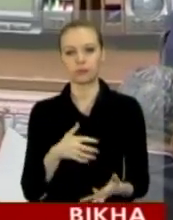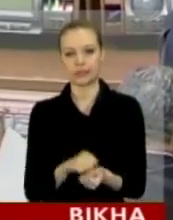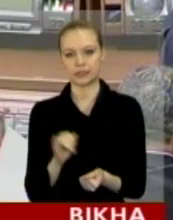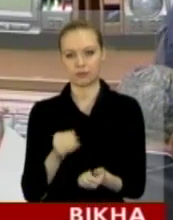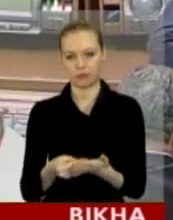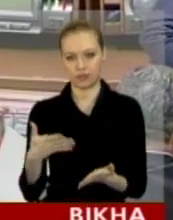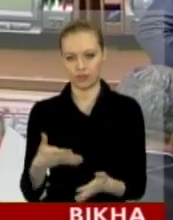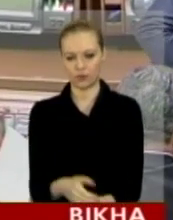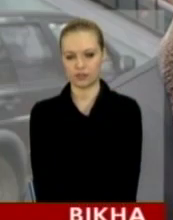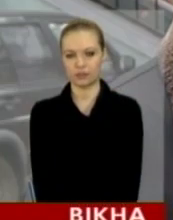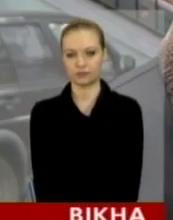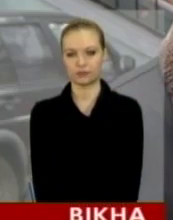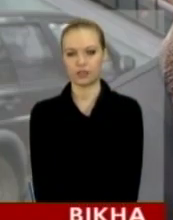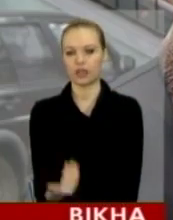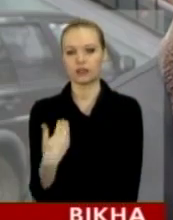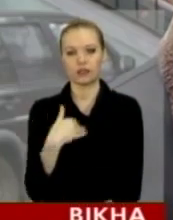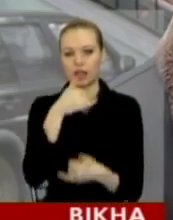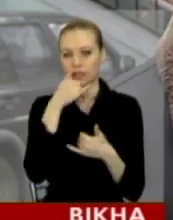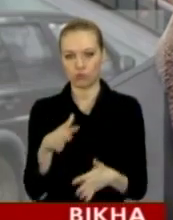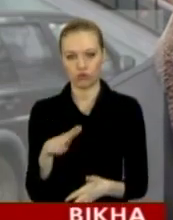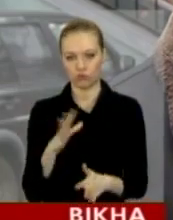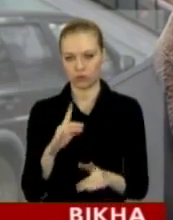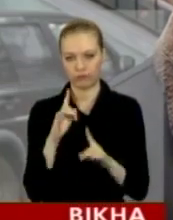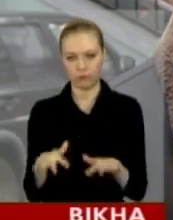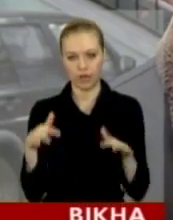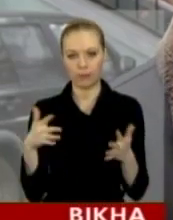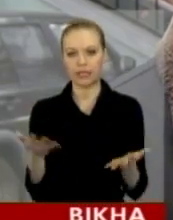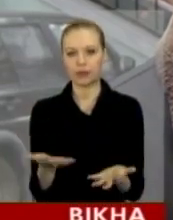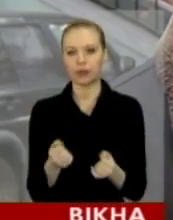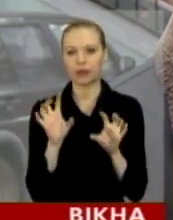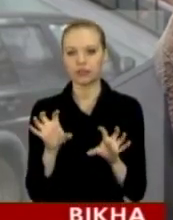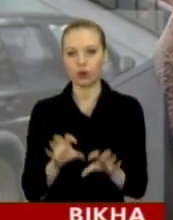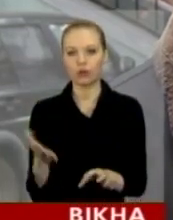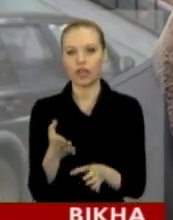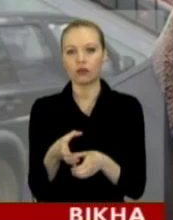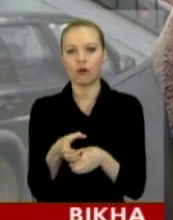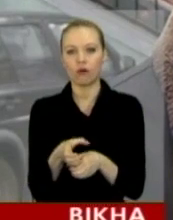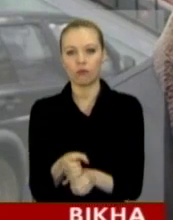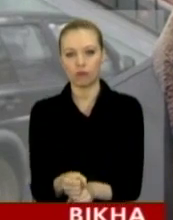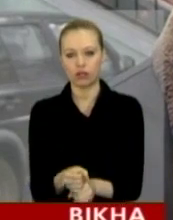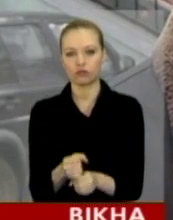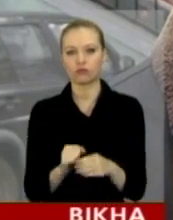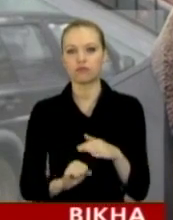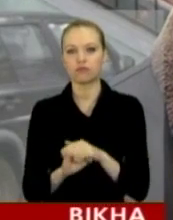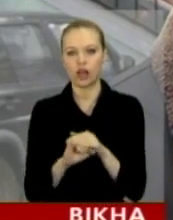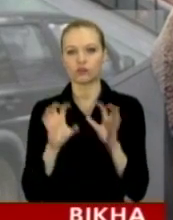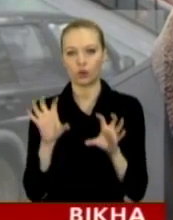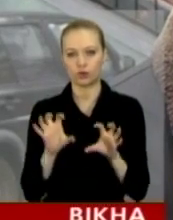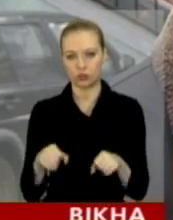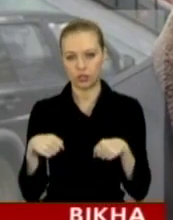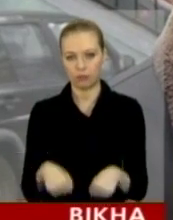цінностям. Я не можу бути в парламенті, який приймає закони, що обмежують базові конституційні